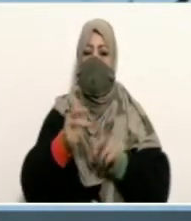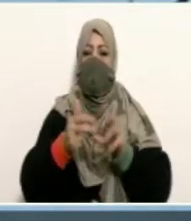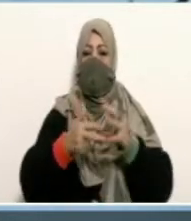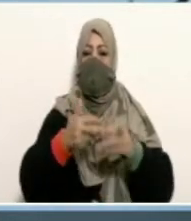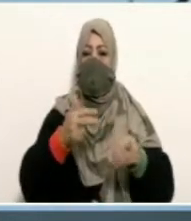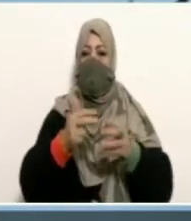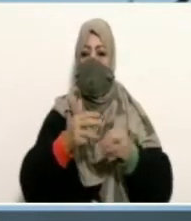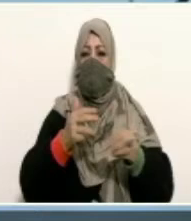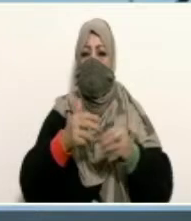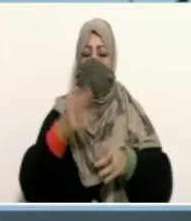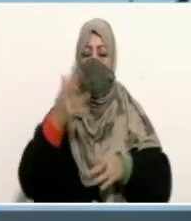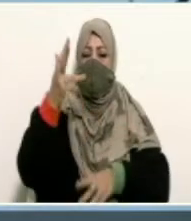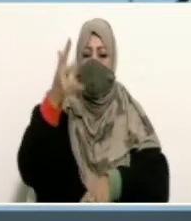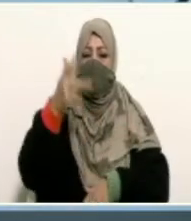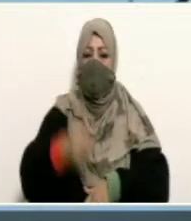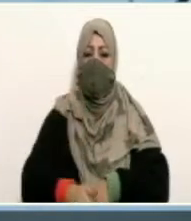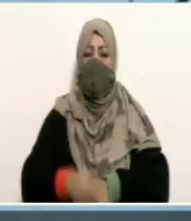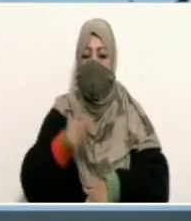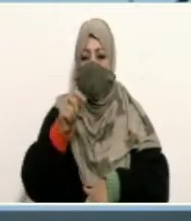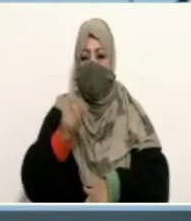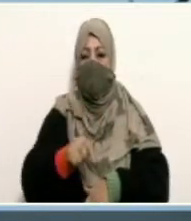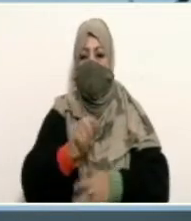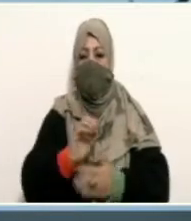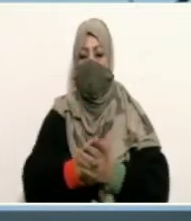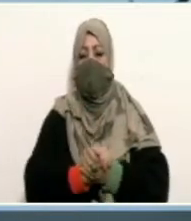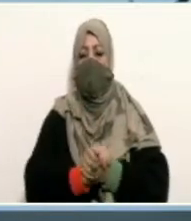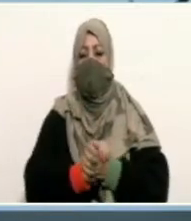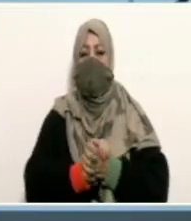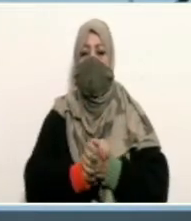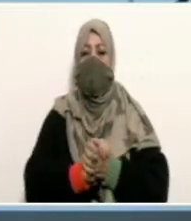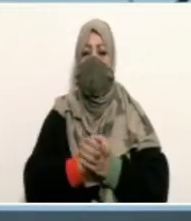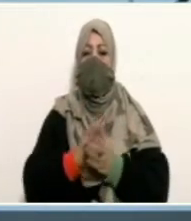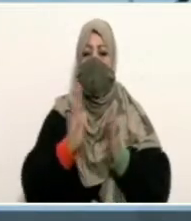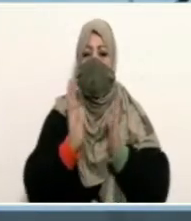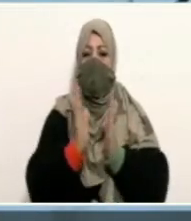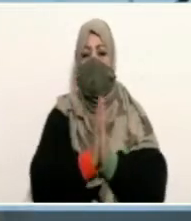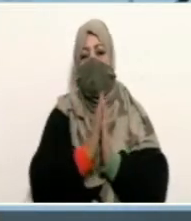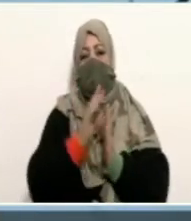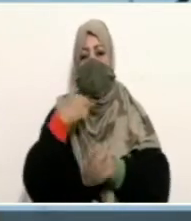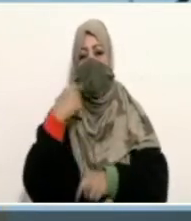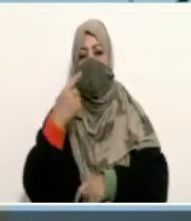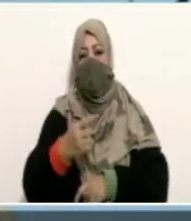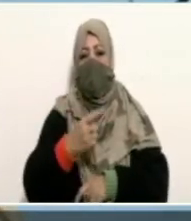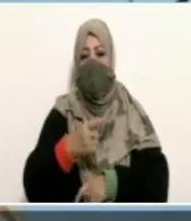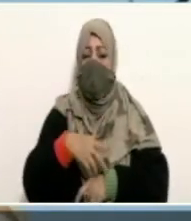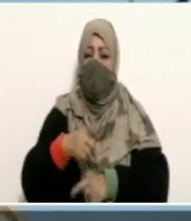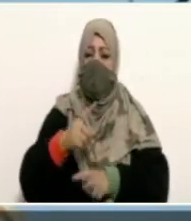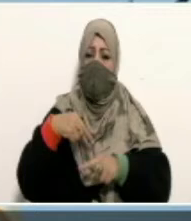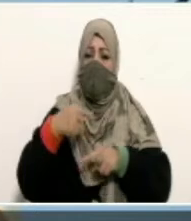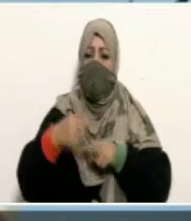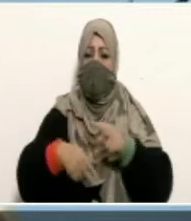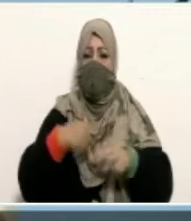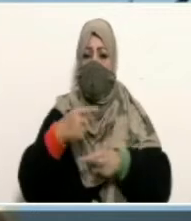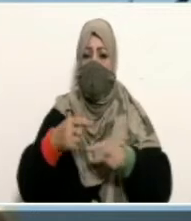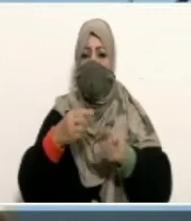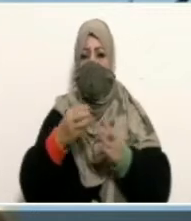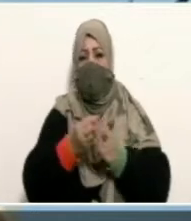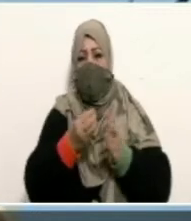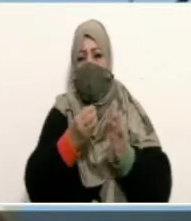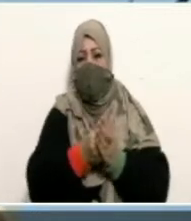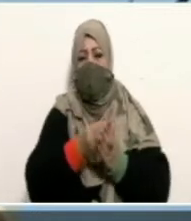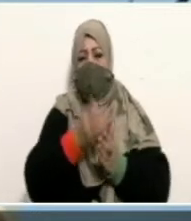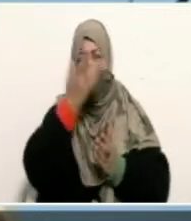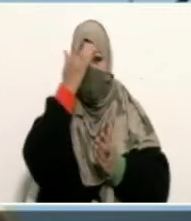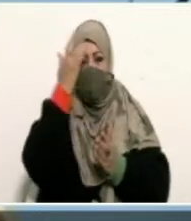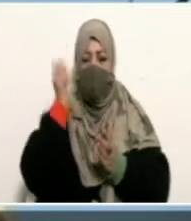يعني يتعذر نقضها فتستمر على ما هي عليه. قد حذر بعض العلماء من نقض مثل هذه الحبسيات.